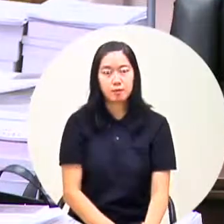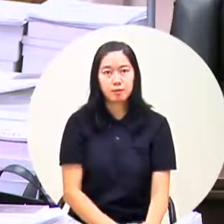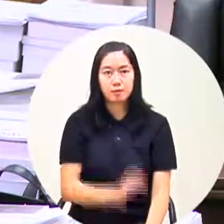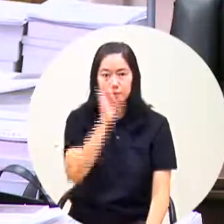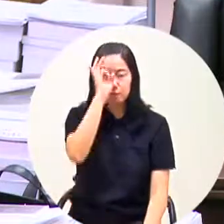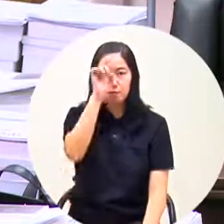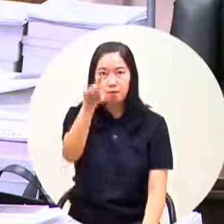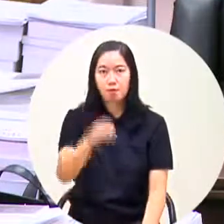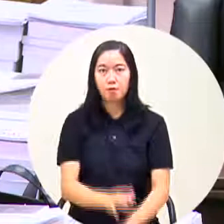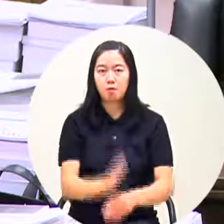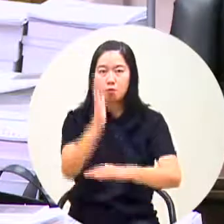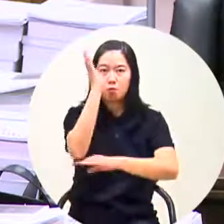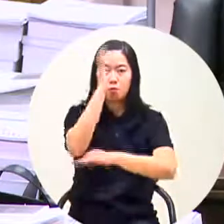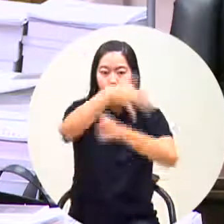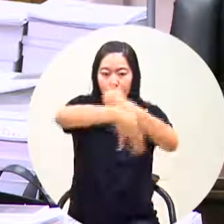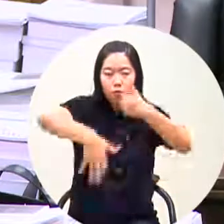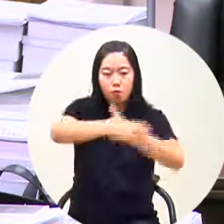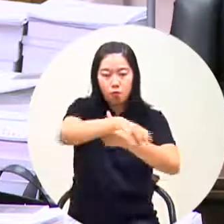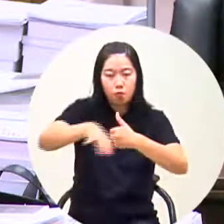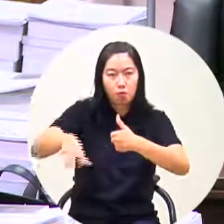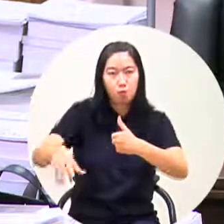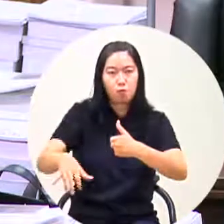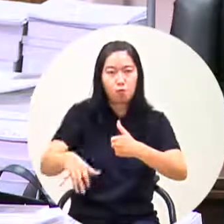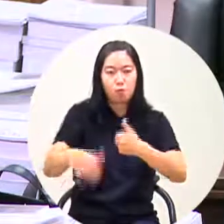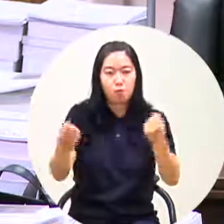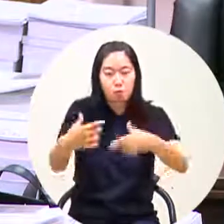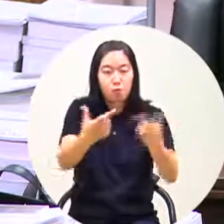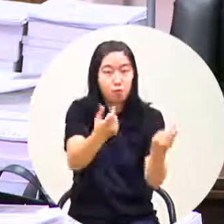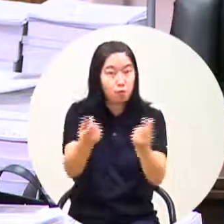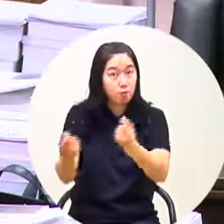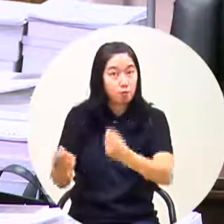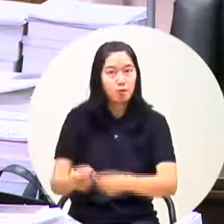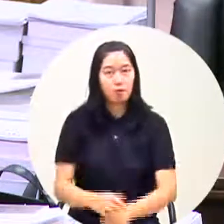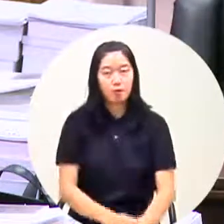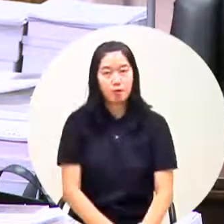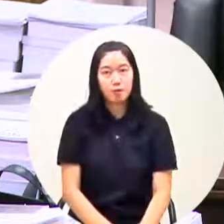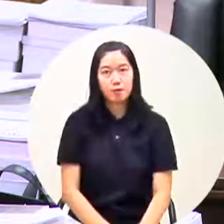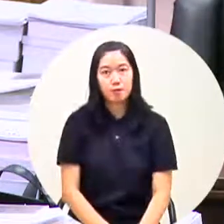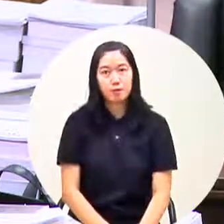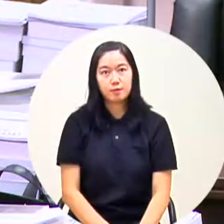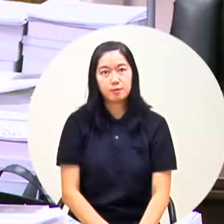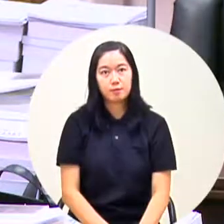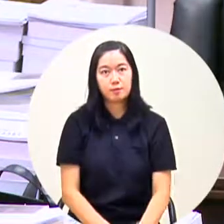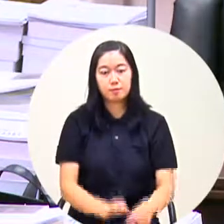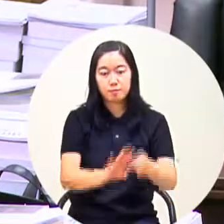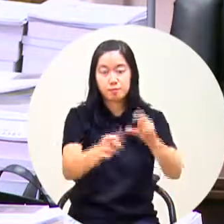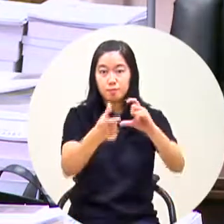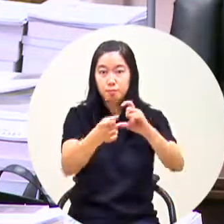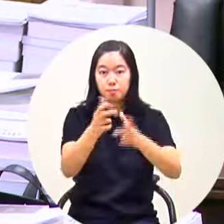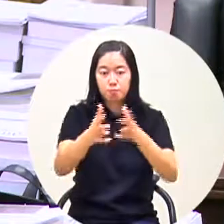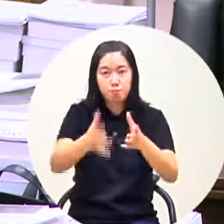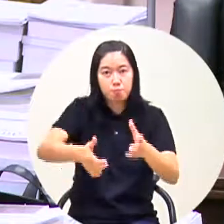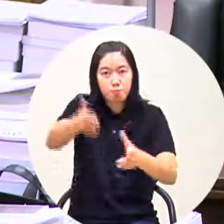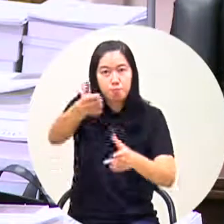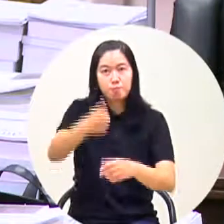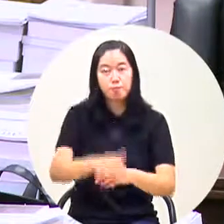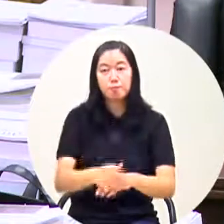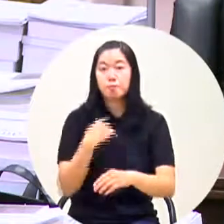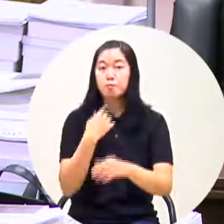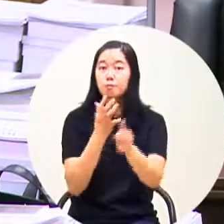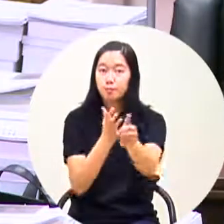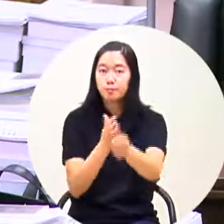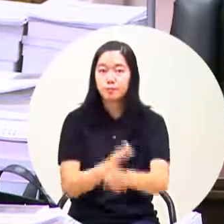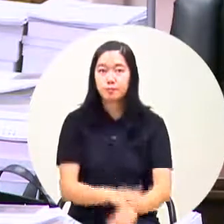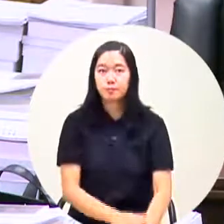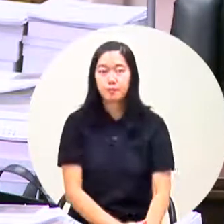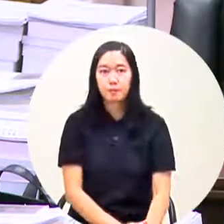工单位都是一样的问题啊，对不对？来，那个南区资源厂我们厂长， 主席